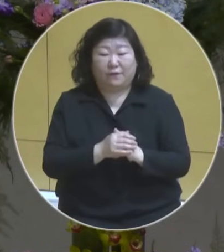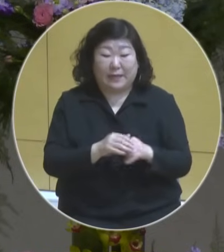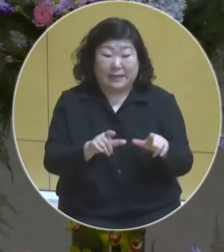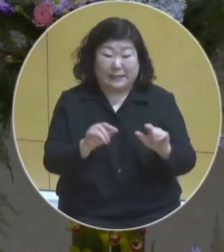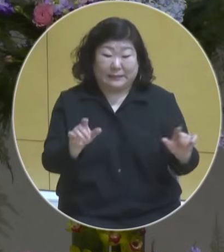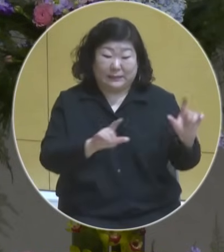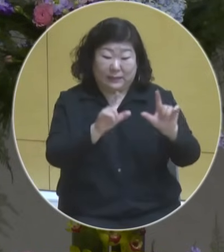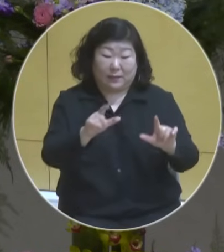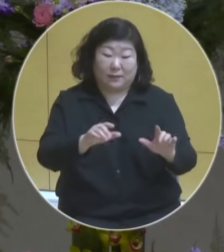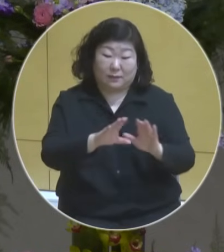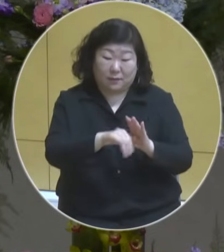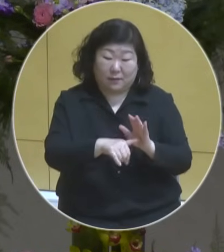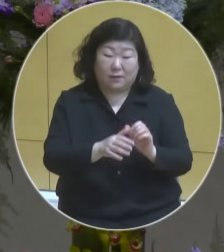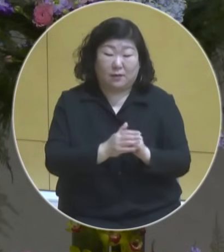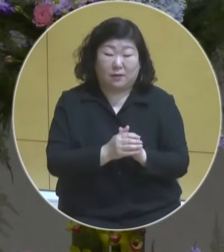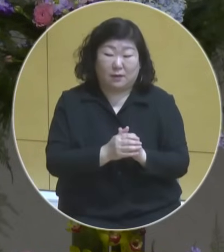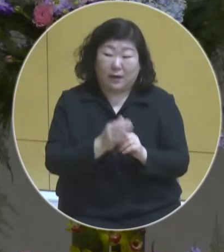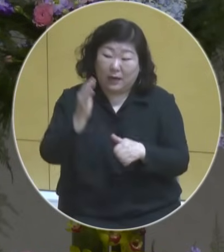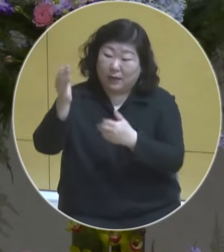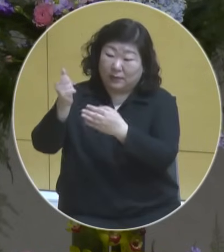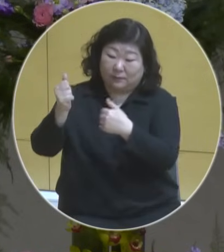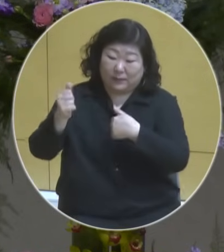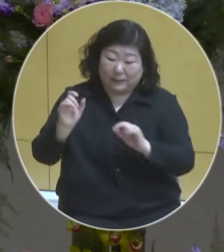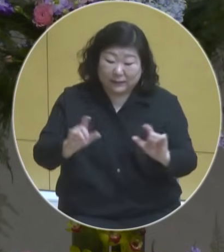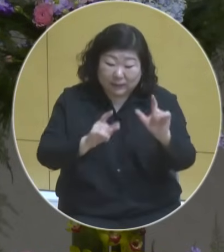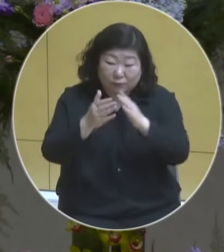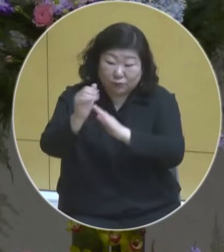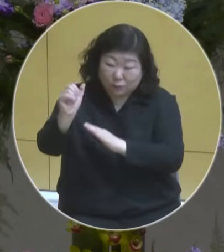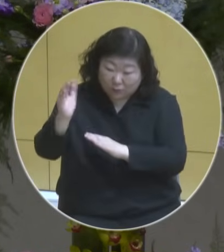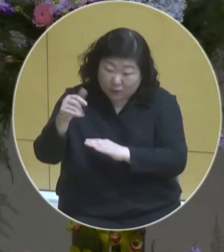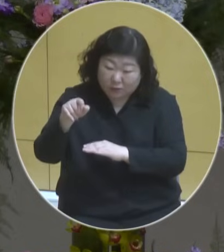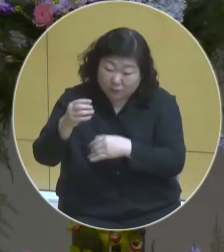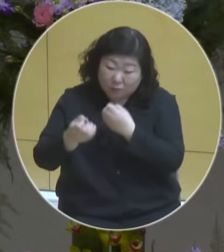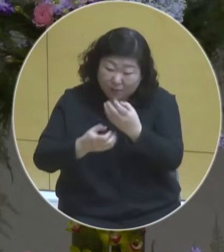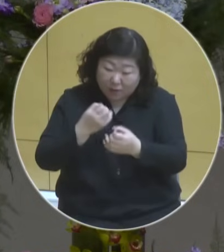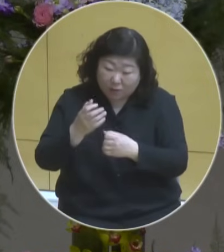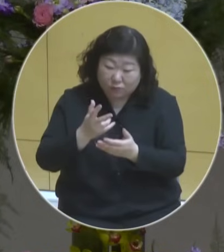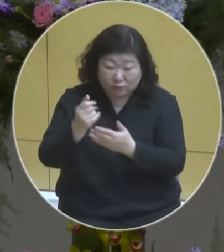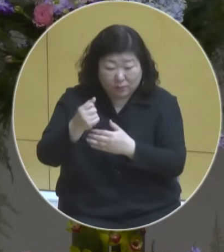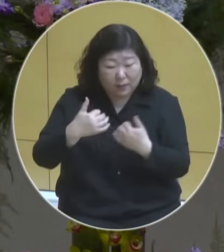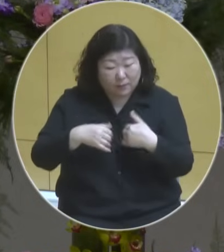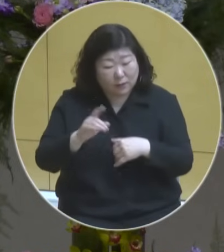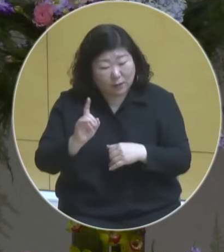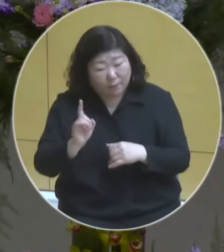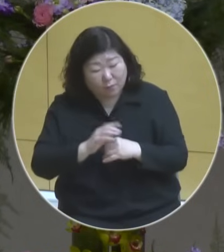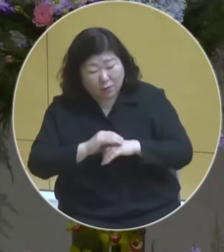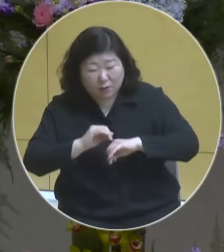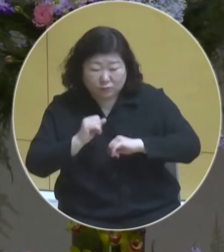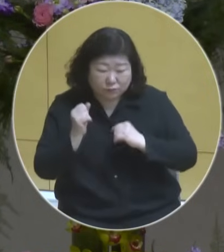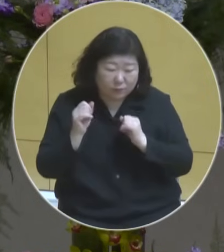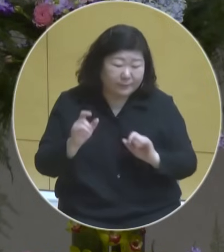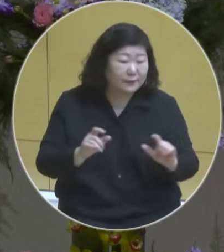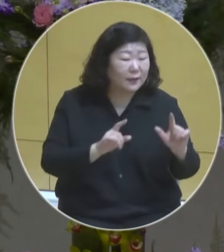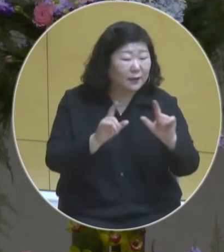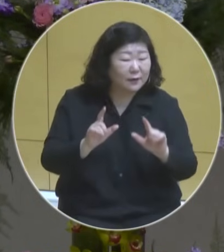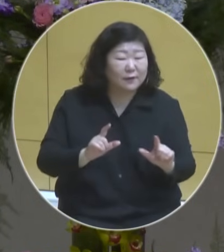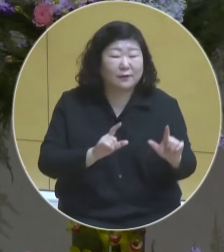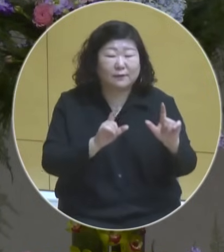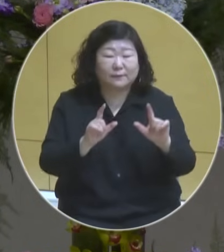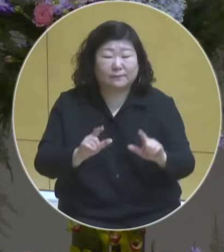하나님께서 나의 삶의 주인들을 고백하며 주님이 기뻐하신 삶이 무엇인지를 순종하며 살아가는